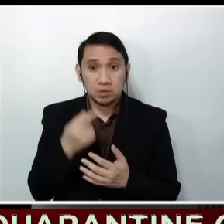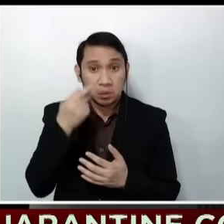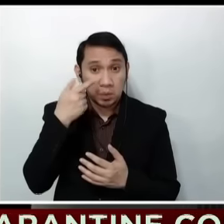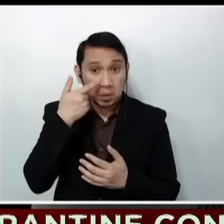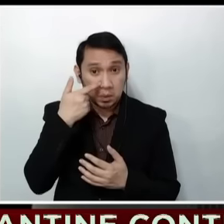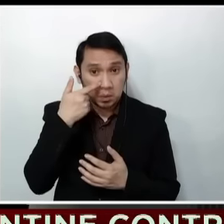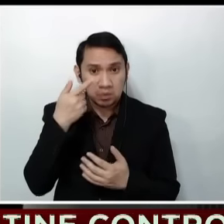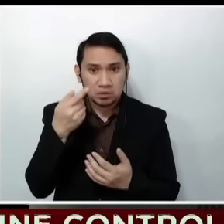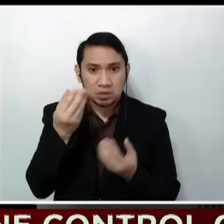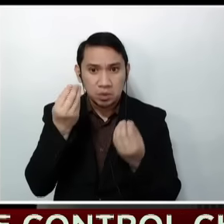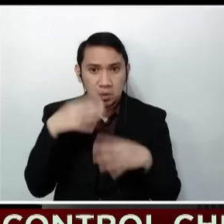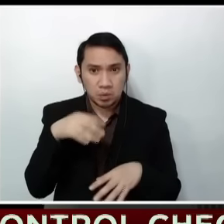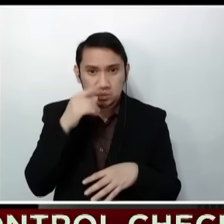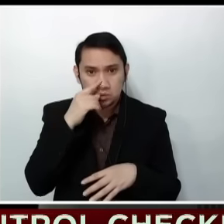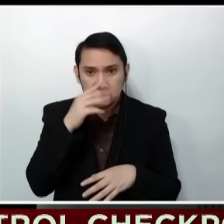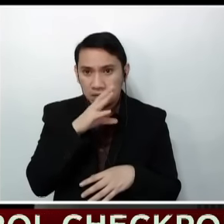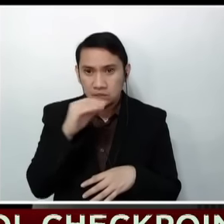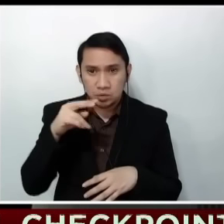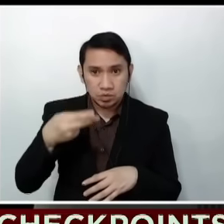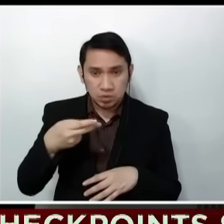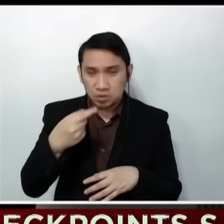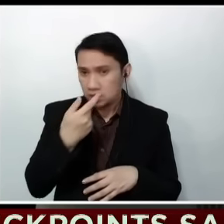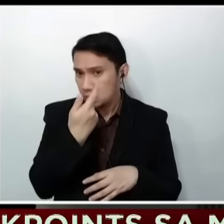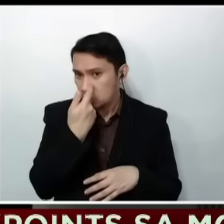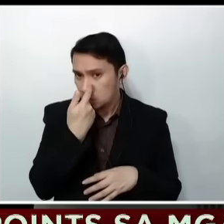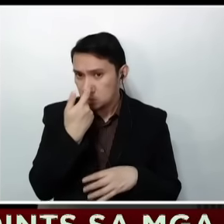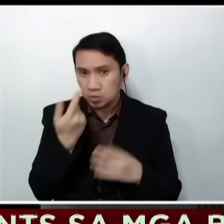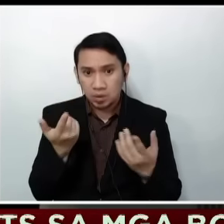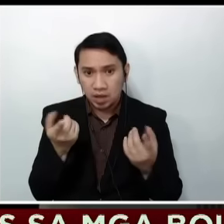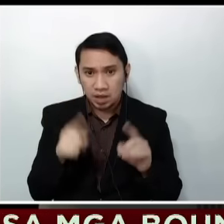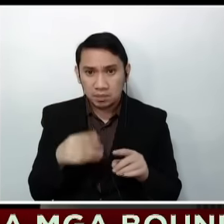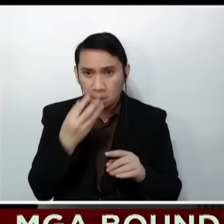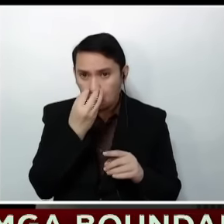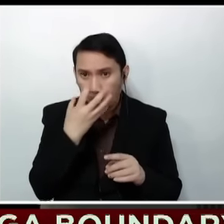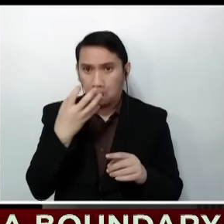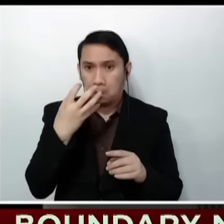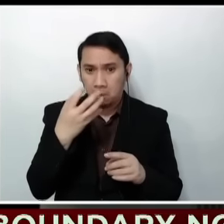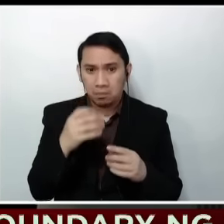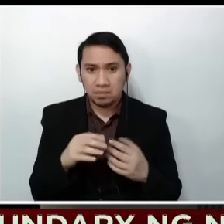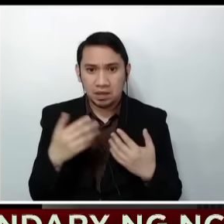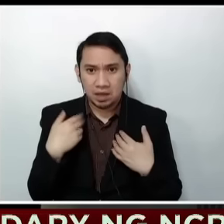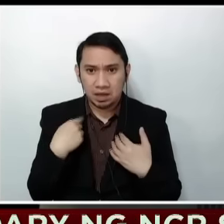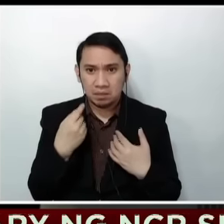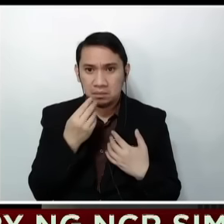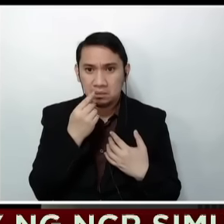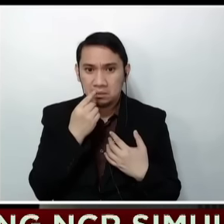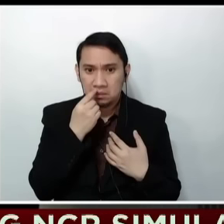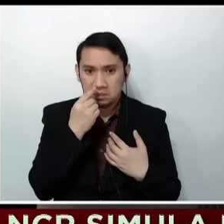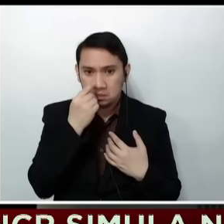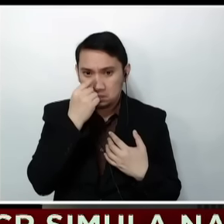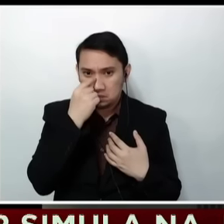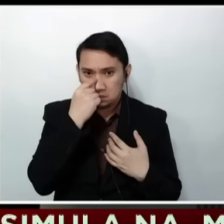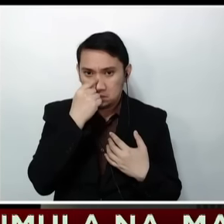yung nilagay. Tapos yung pangalawa, yung sa ilong pa rin, namaga, nagkaroon ng butas sa taas